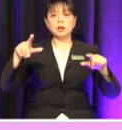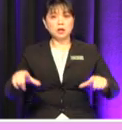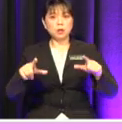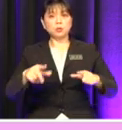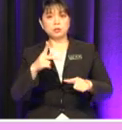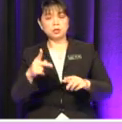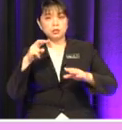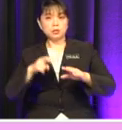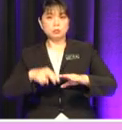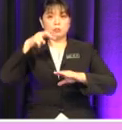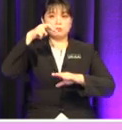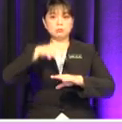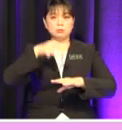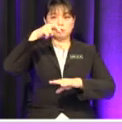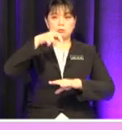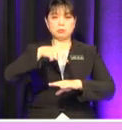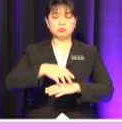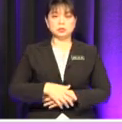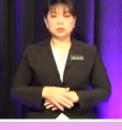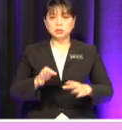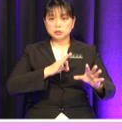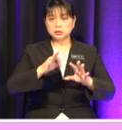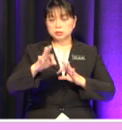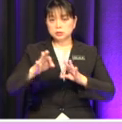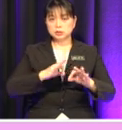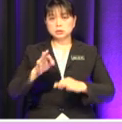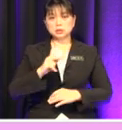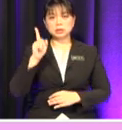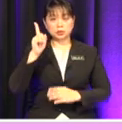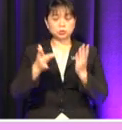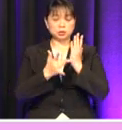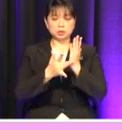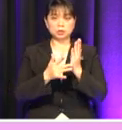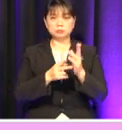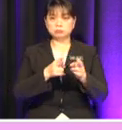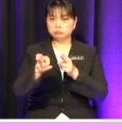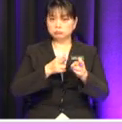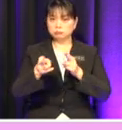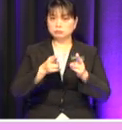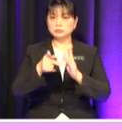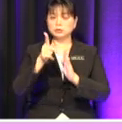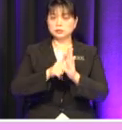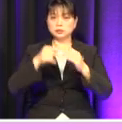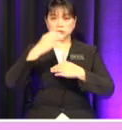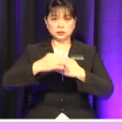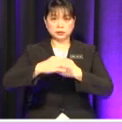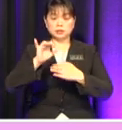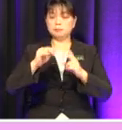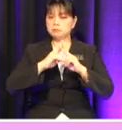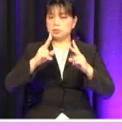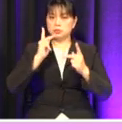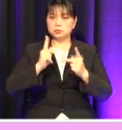Jelaskan Oke Jelaskan satu teknik pengurusan kecerahan yang paling sesuai di aplikasi